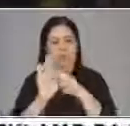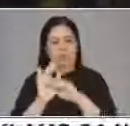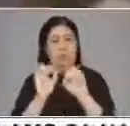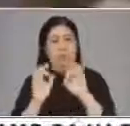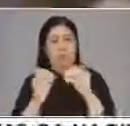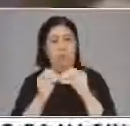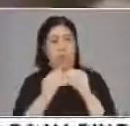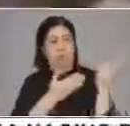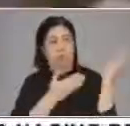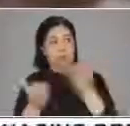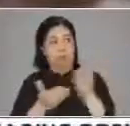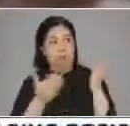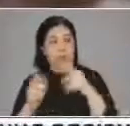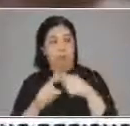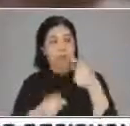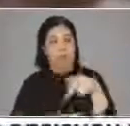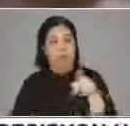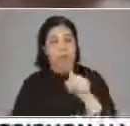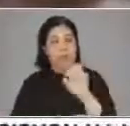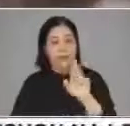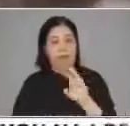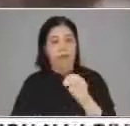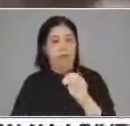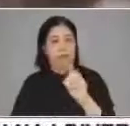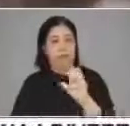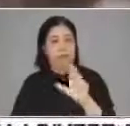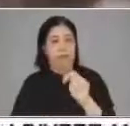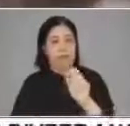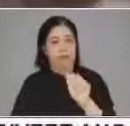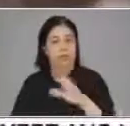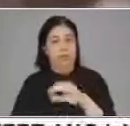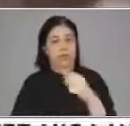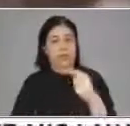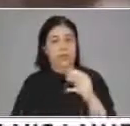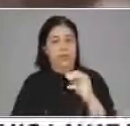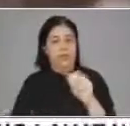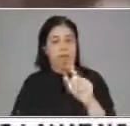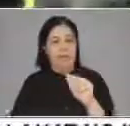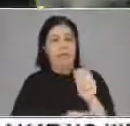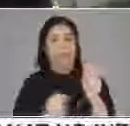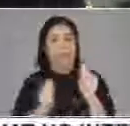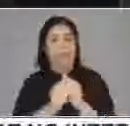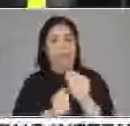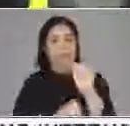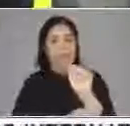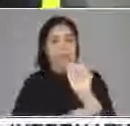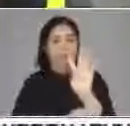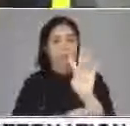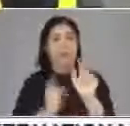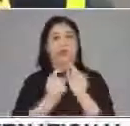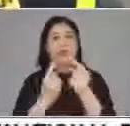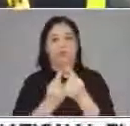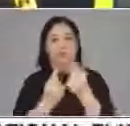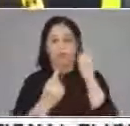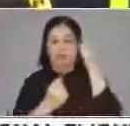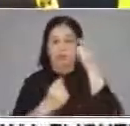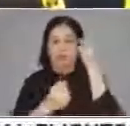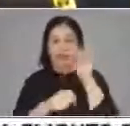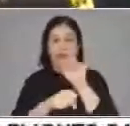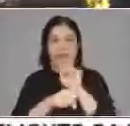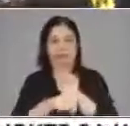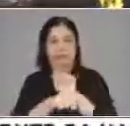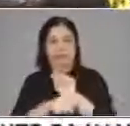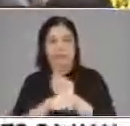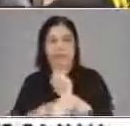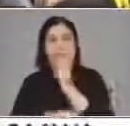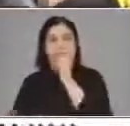ang darating. Naunang sinabi ni Health Undersecretary Maria Rosario Vergere na dahil konti pa lamang ang dumating na doses ng